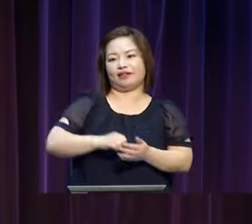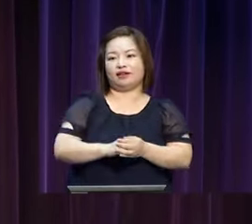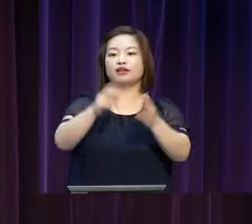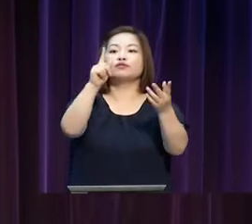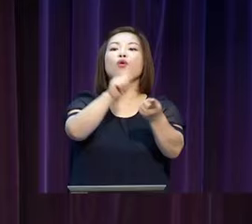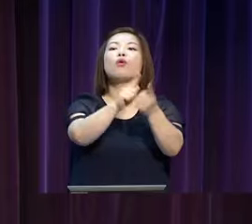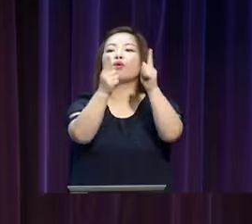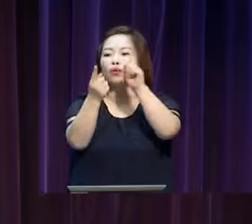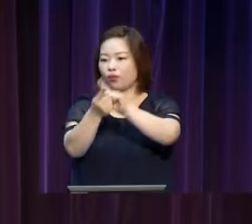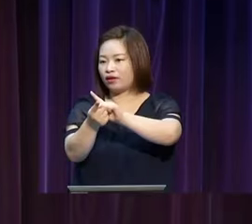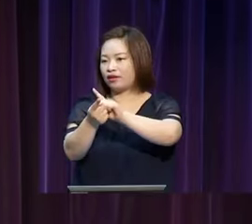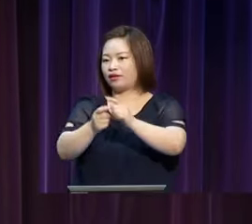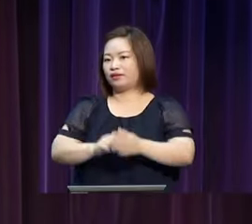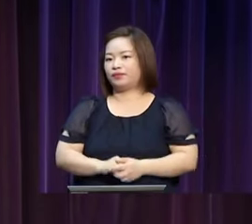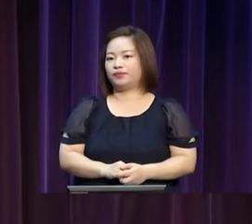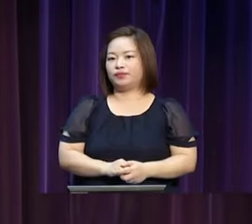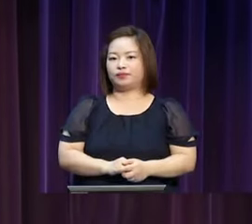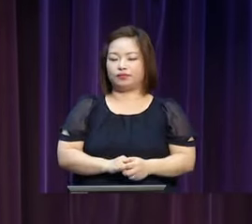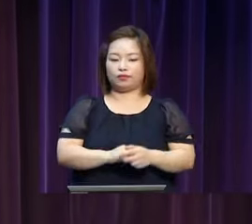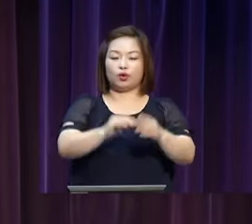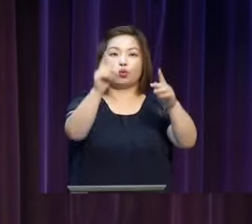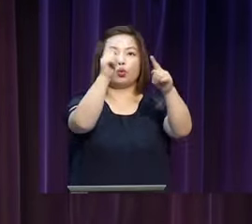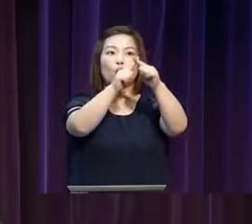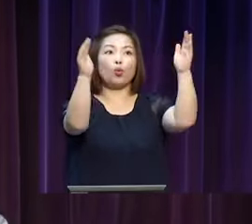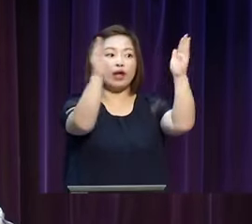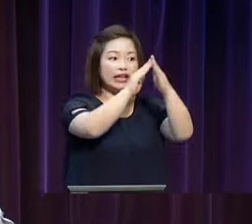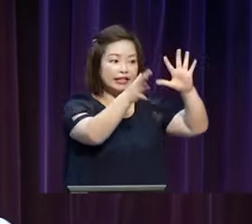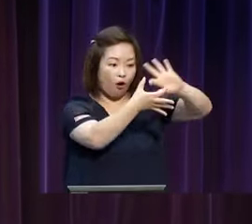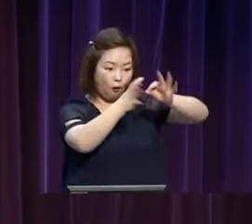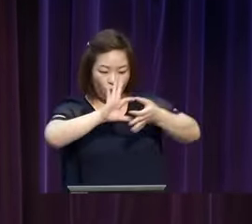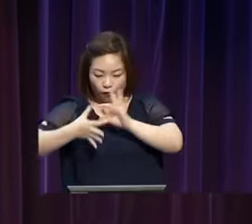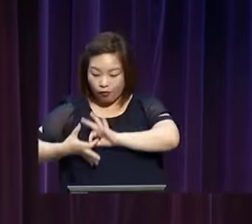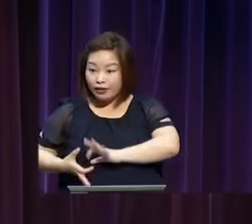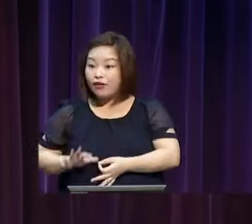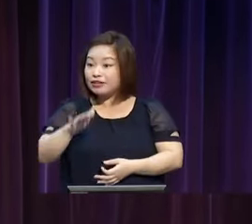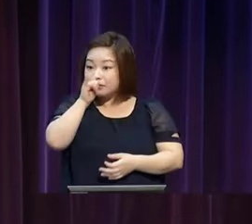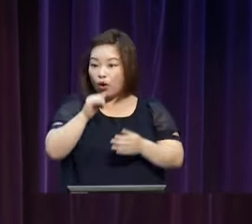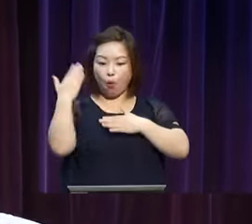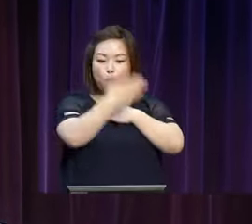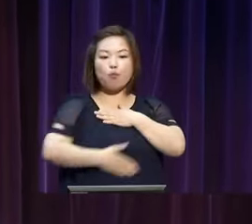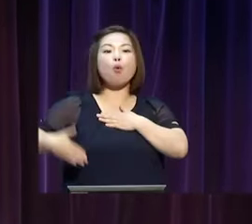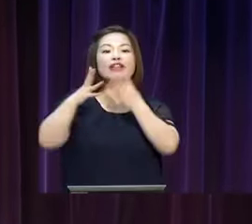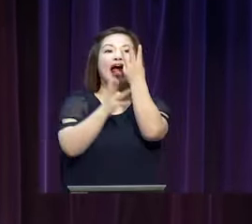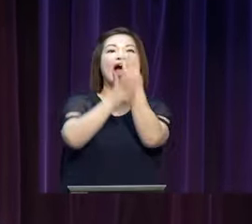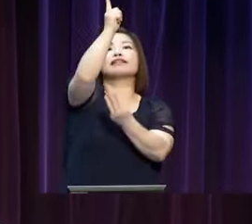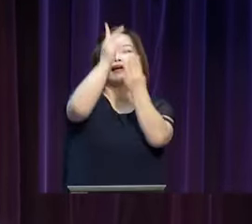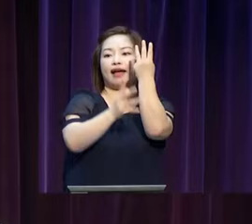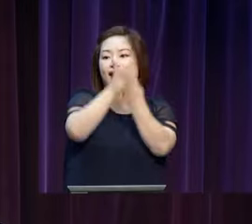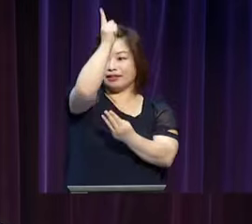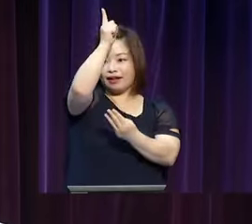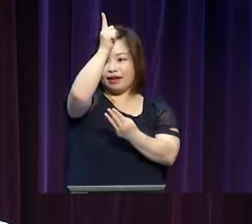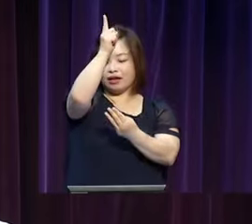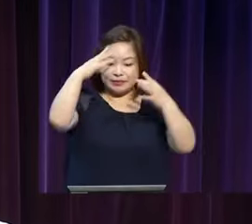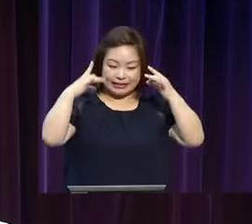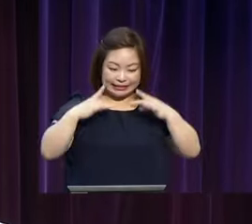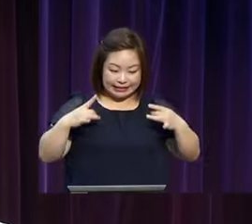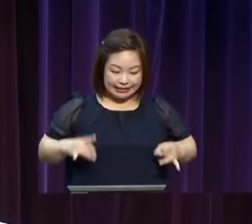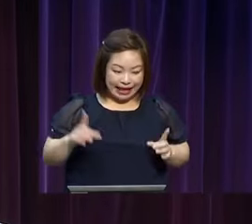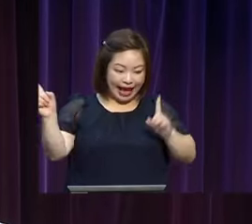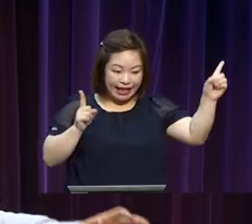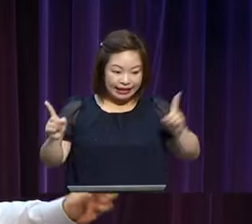서로에게. 교회는 연결입니다. 몸은 하나지만 여러 개가 있잖아요.